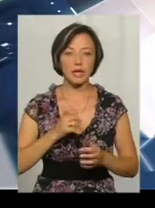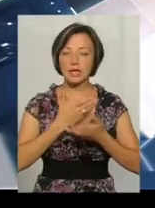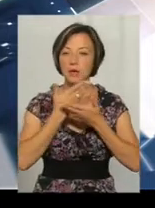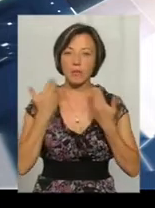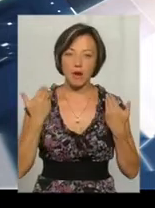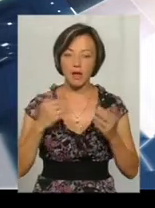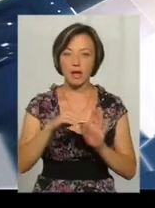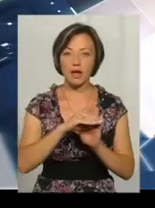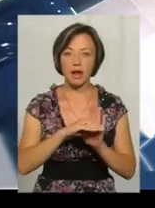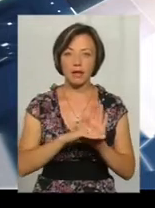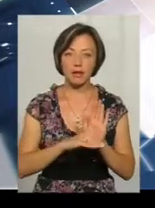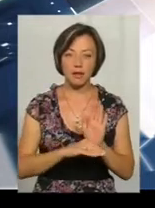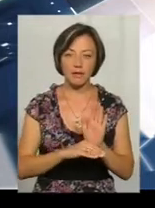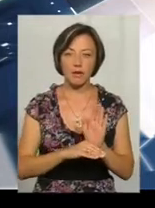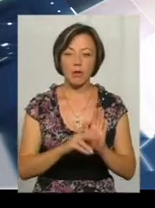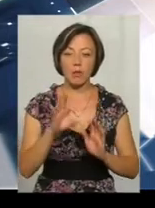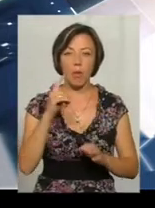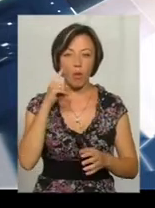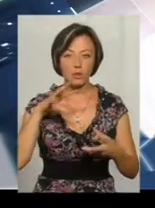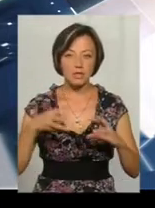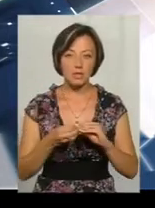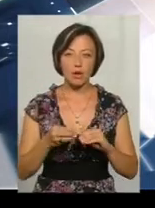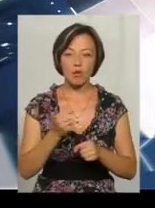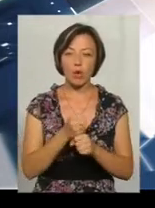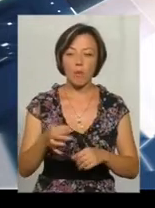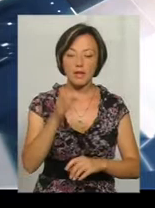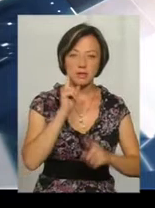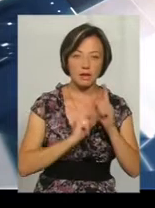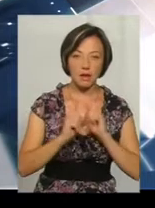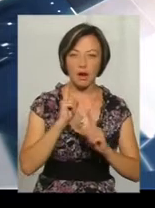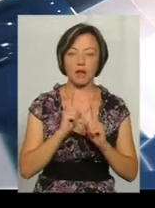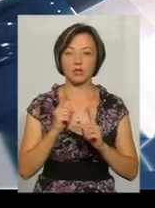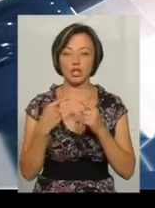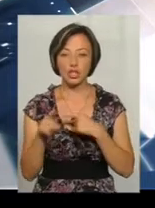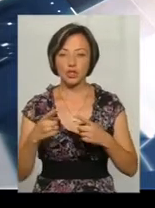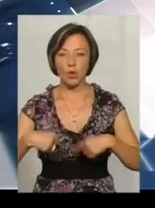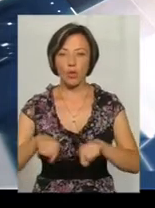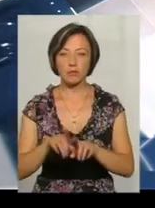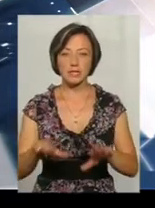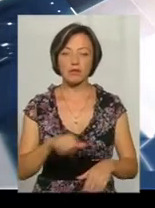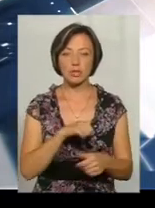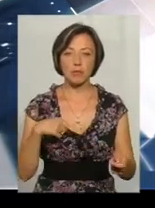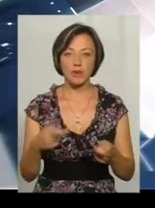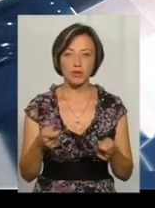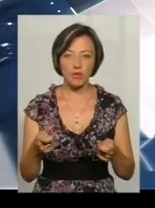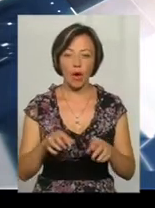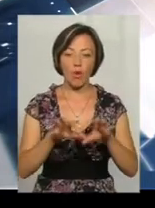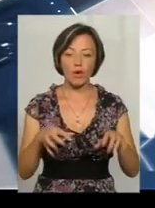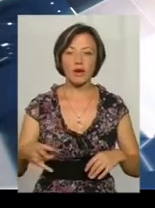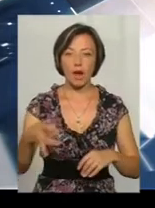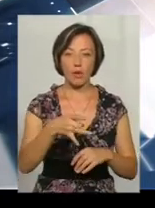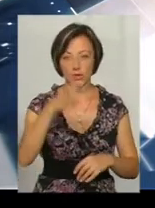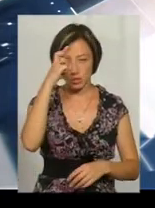немає рейтингів, скажімо, по оцінці роботи обласних рад, інших органів місцевого самоврядування, голів районних